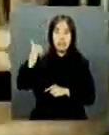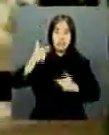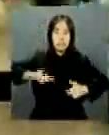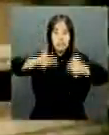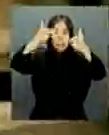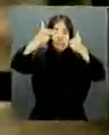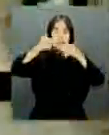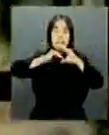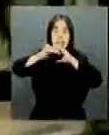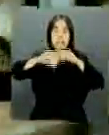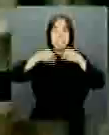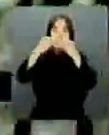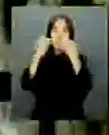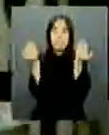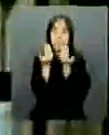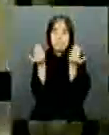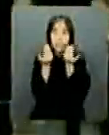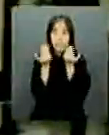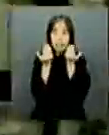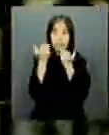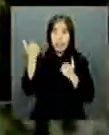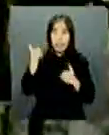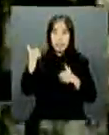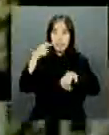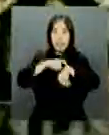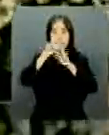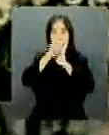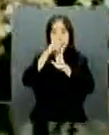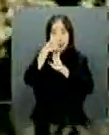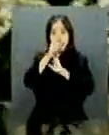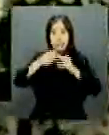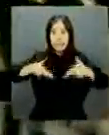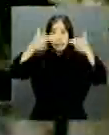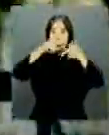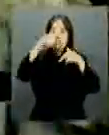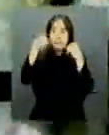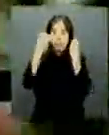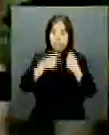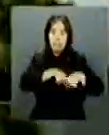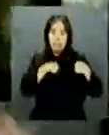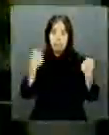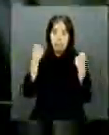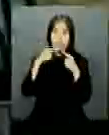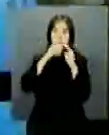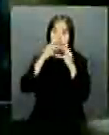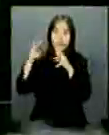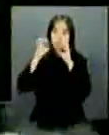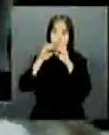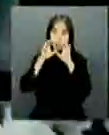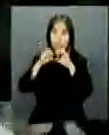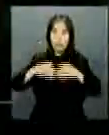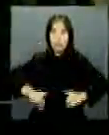อวยพรบุตรสาวและบุตรเขยเป็นเวลาประมาณ10นาทีกล่าวให้กำลังใจและสอนแนวทางการใช้ชีวิตในการครอง